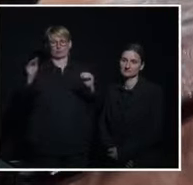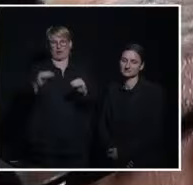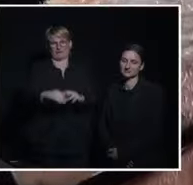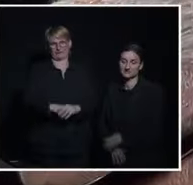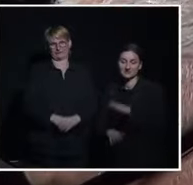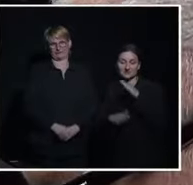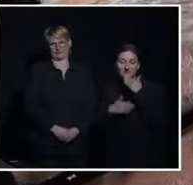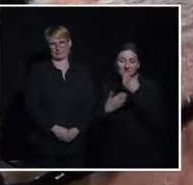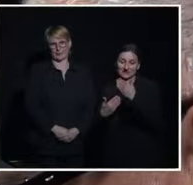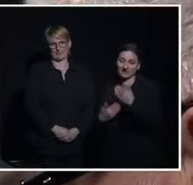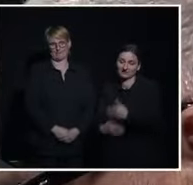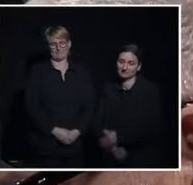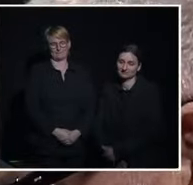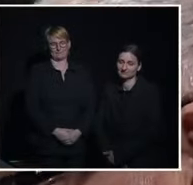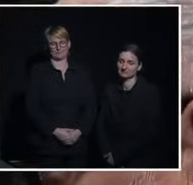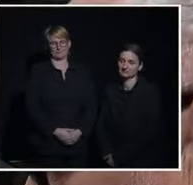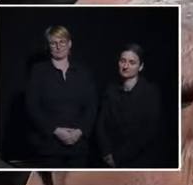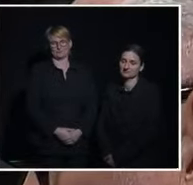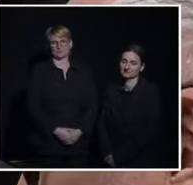Dank.